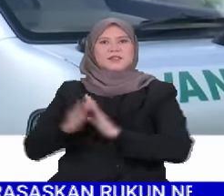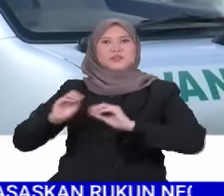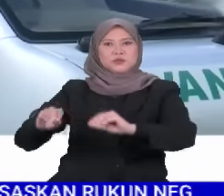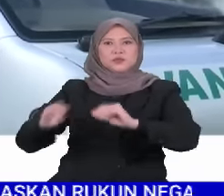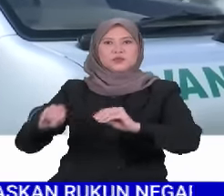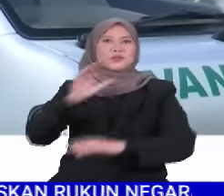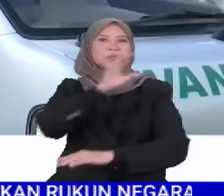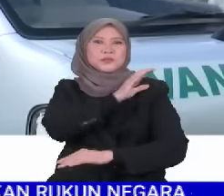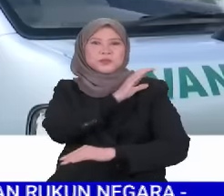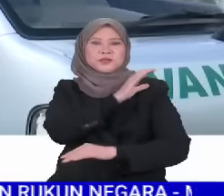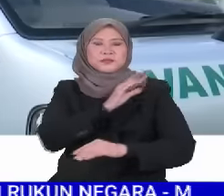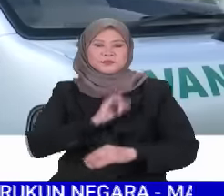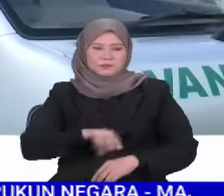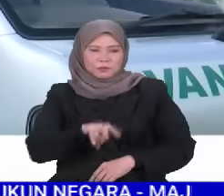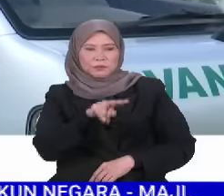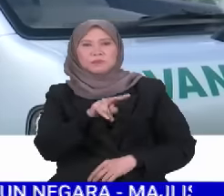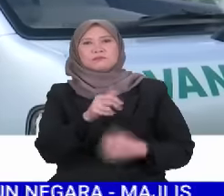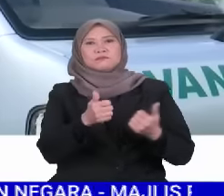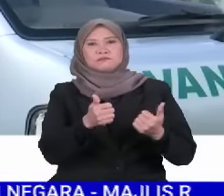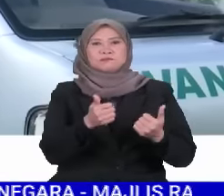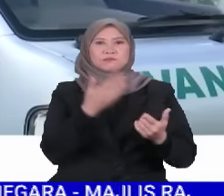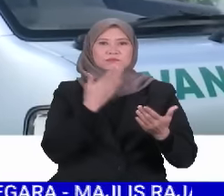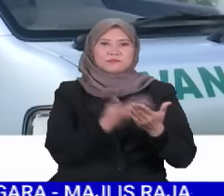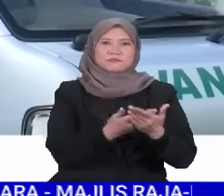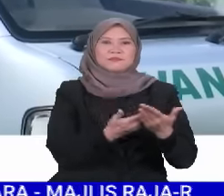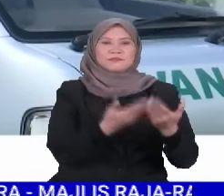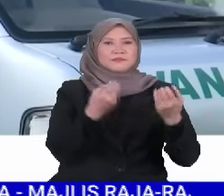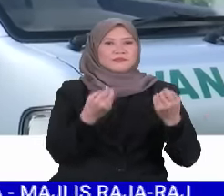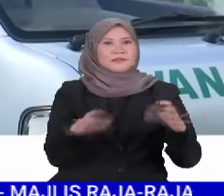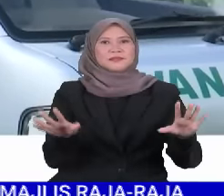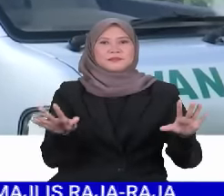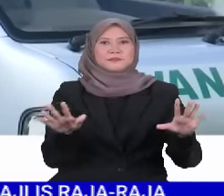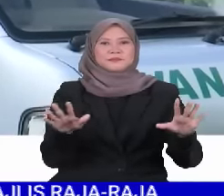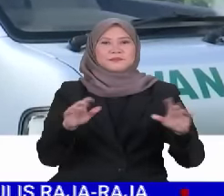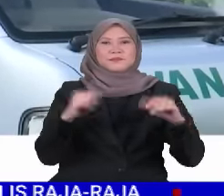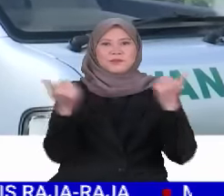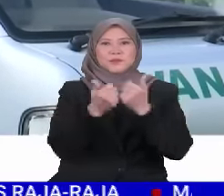dan sayur Ase ini adalah satu Gelandangan yang besar pada khasnya